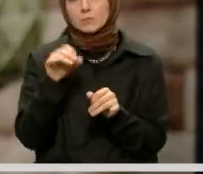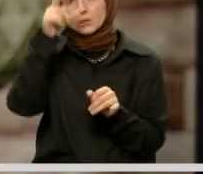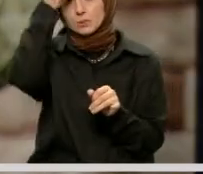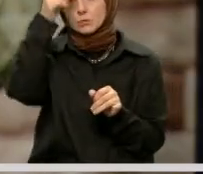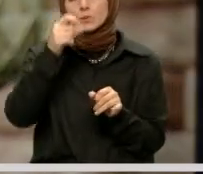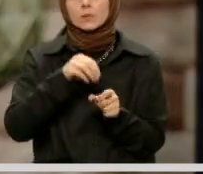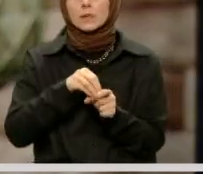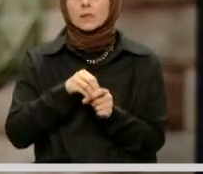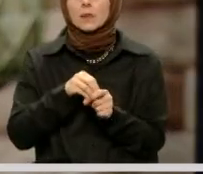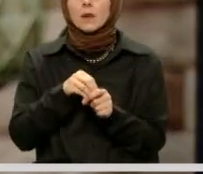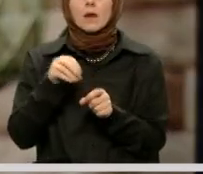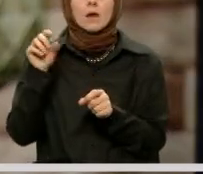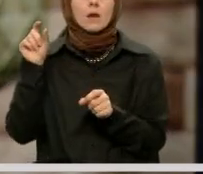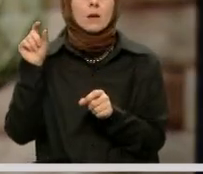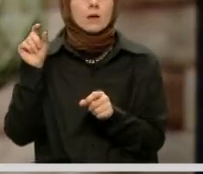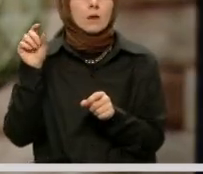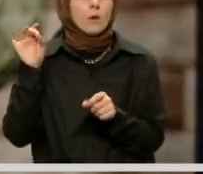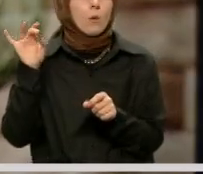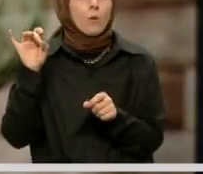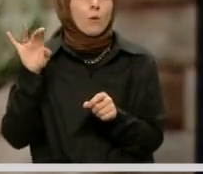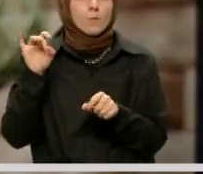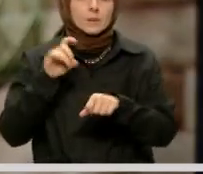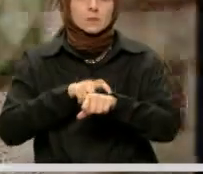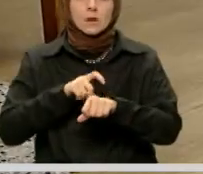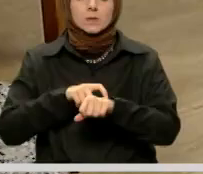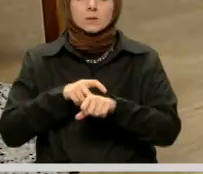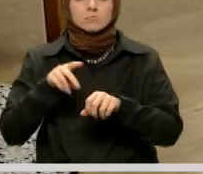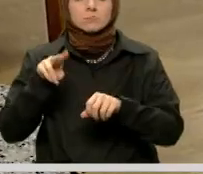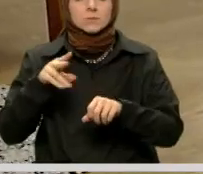hesaplamadık 14-15 saatleri buluyor neredeyse aç kaldığımız. Bu